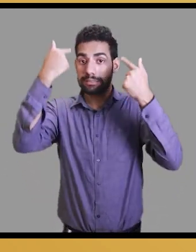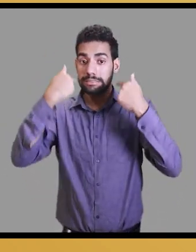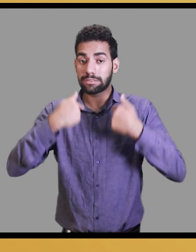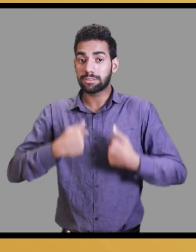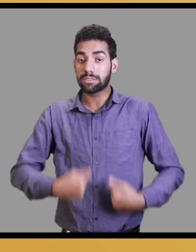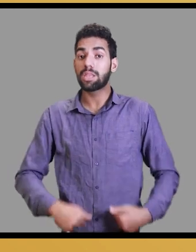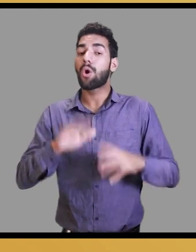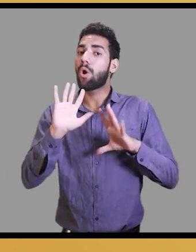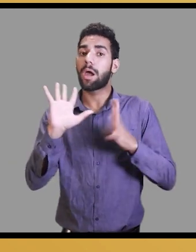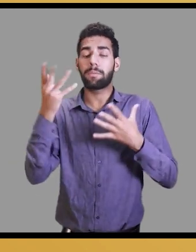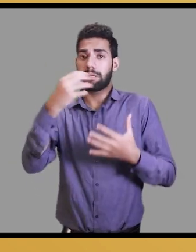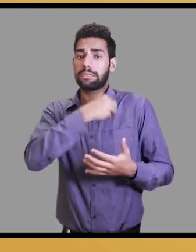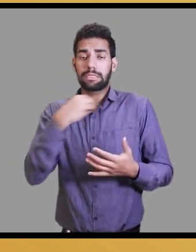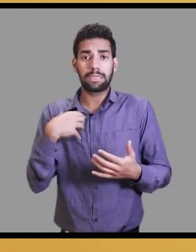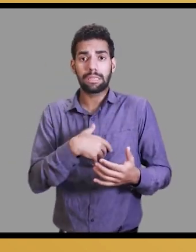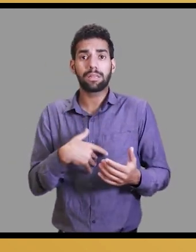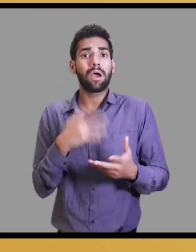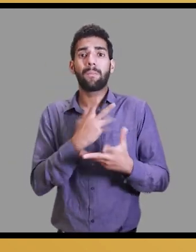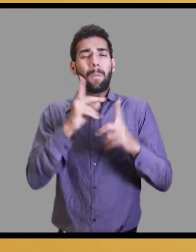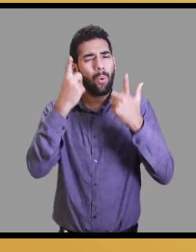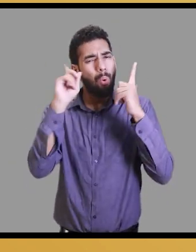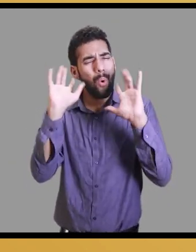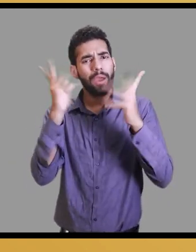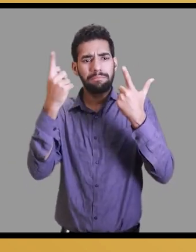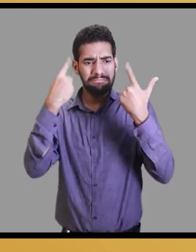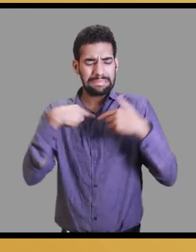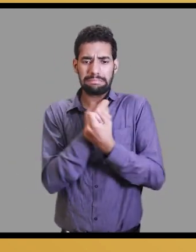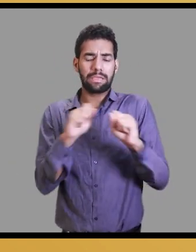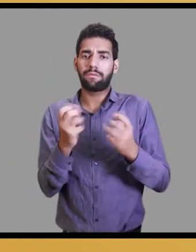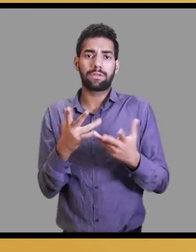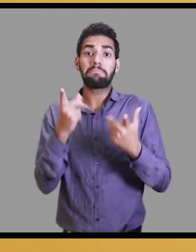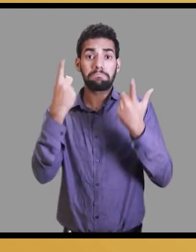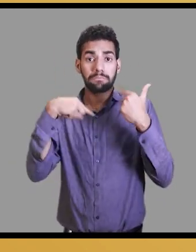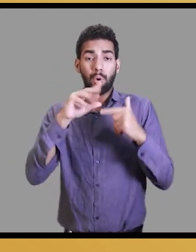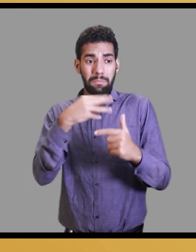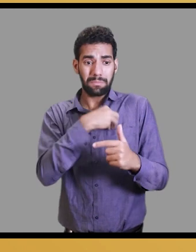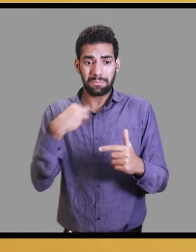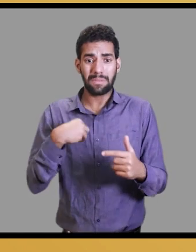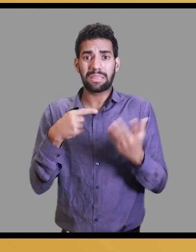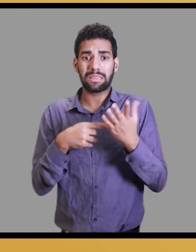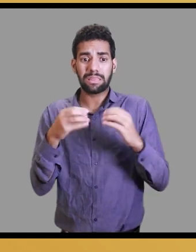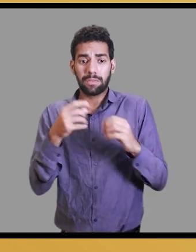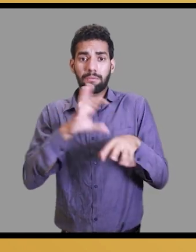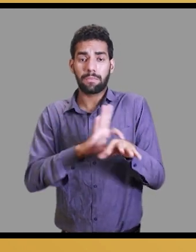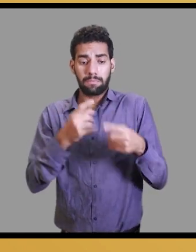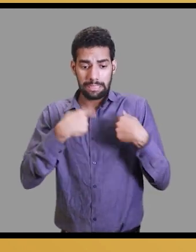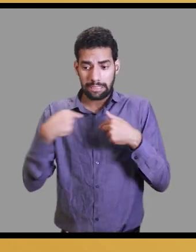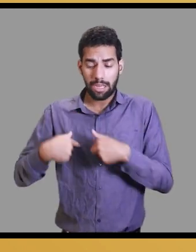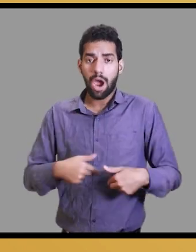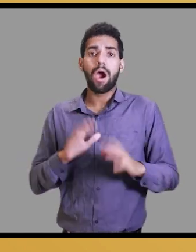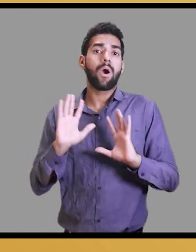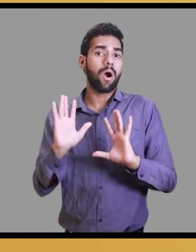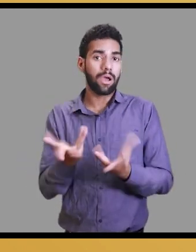یہ بیماری جسم کے ہر حصے کے اندر ہو سکتی ہے، اور جسم کا کوئی بھی حصہ ایسا نہیں جو ٹی بی سے محفوظ ہو۔ تو کہیں کی بھی ٹی بی ہو سکتی